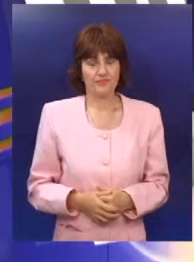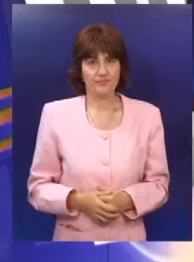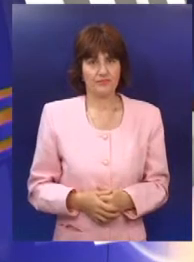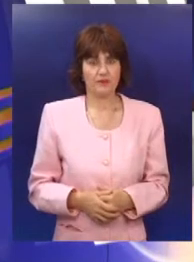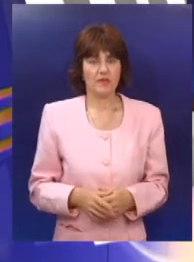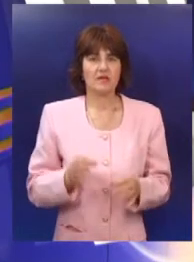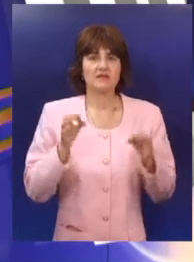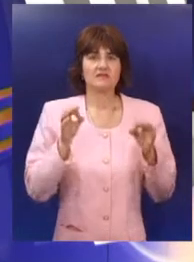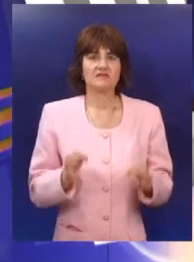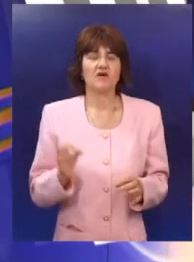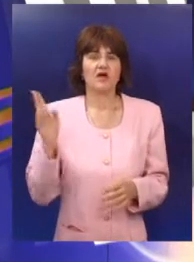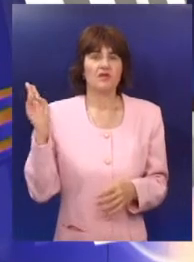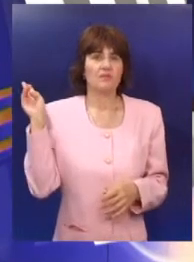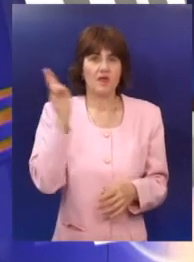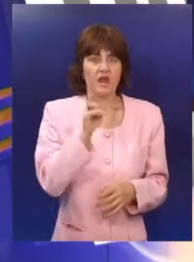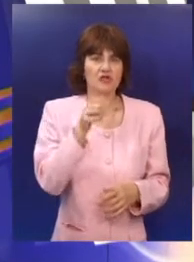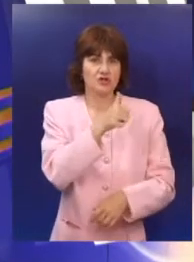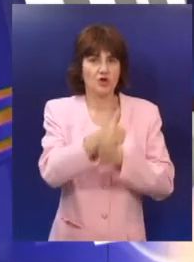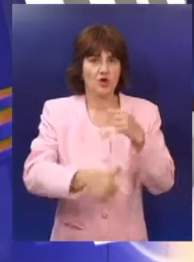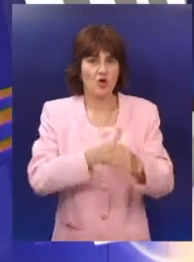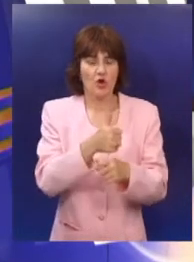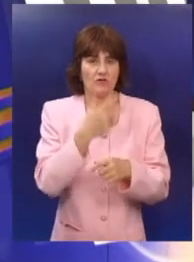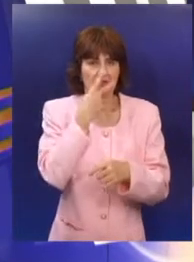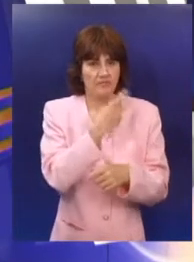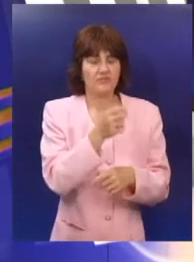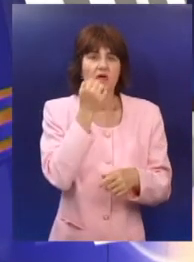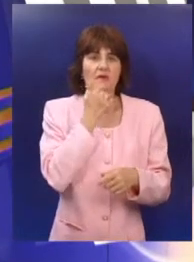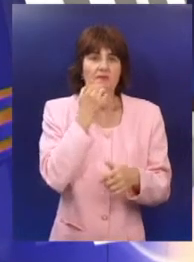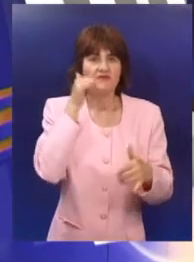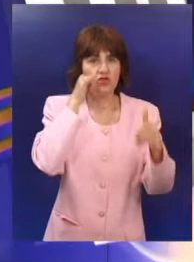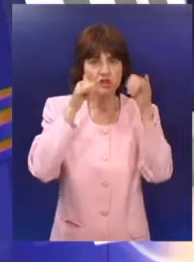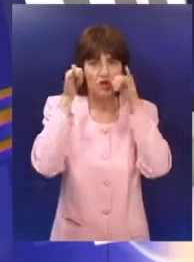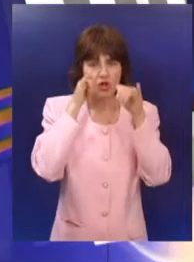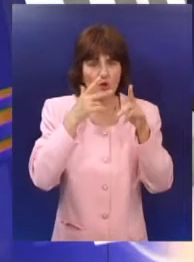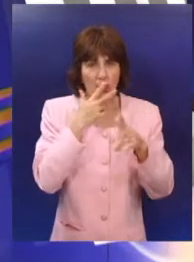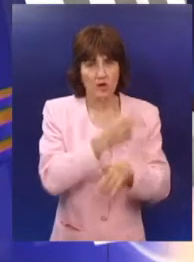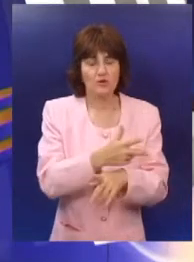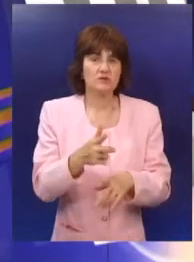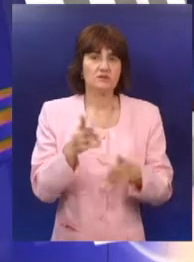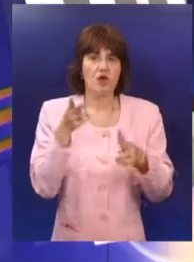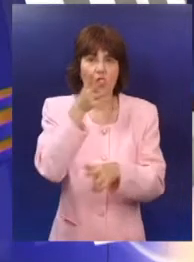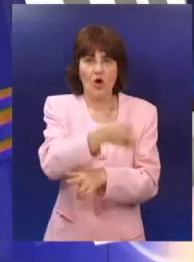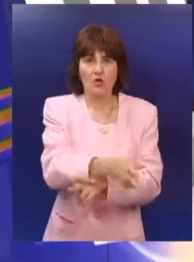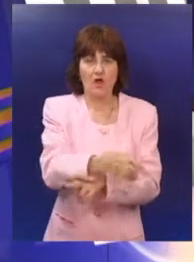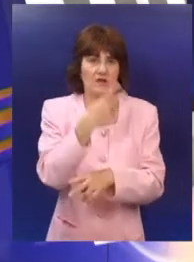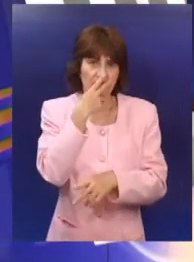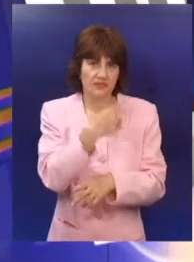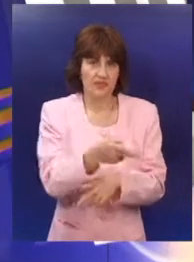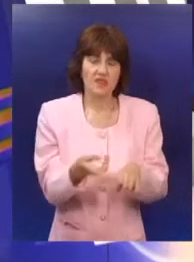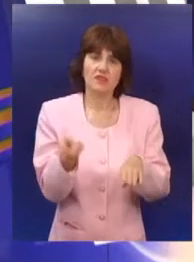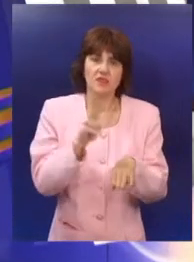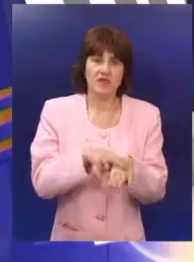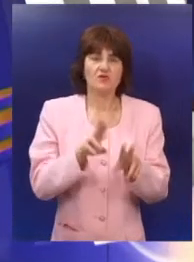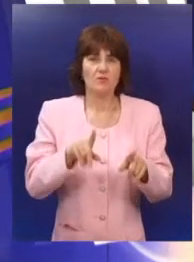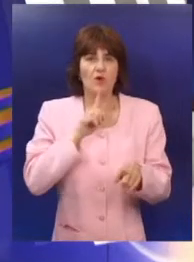Svake godine Palić poseti sve više turista, što potvrđuju i vlasnici privatnog smeštaja, ali i menadžeri hotela. Najviše je